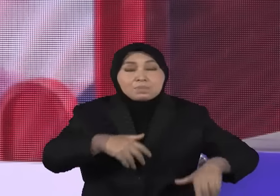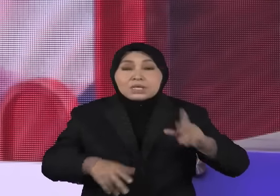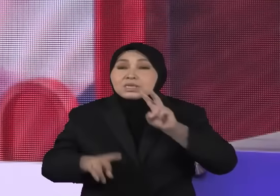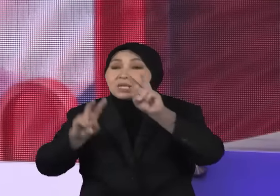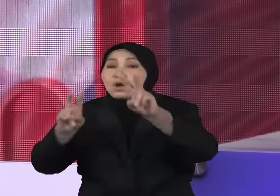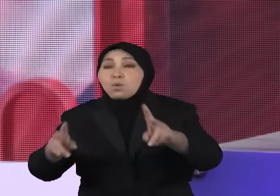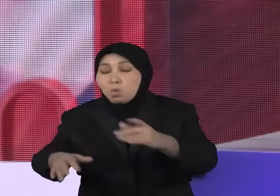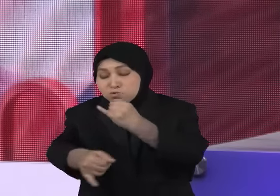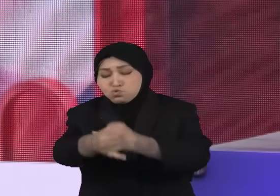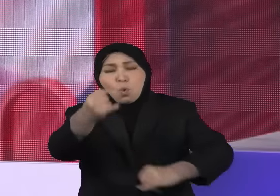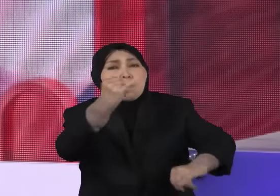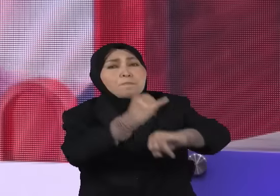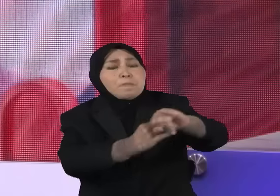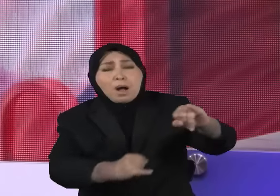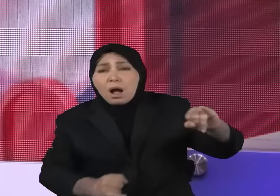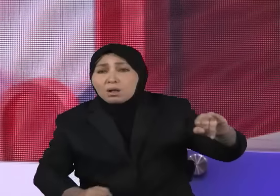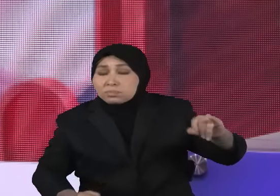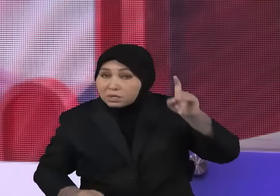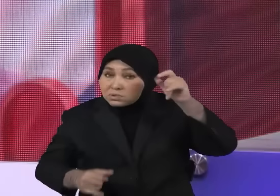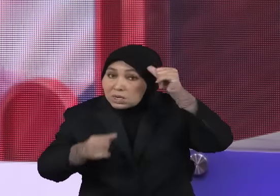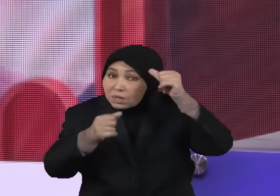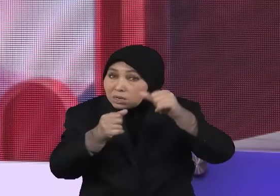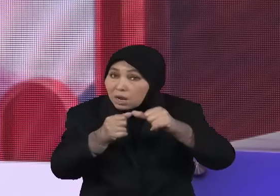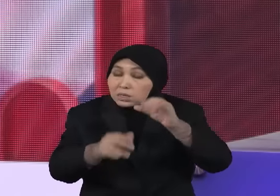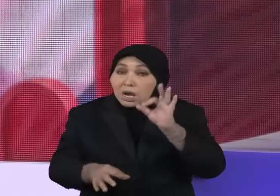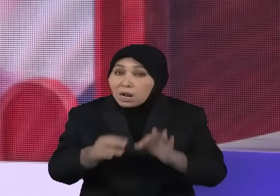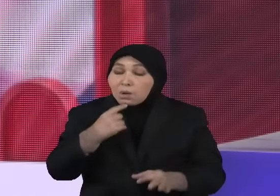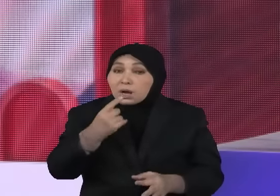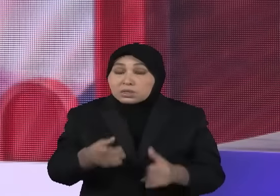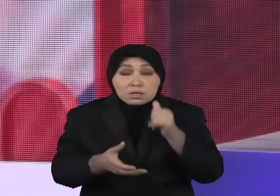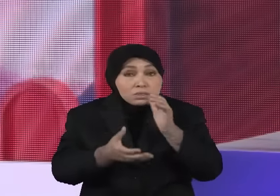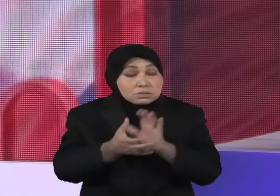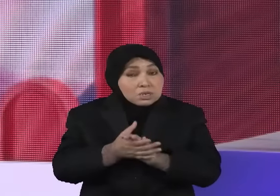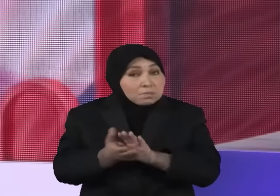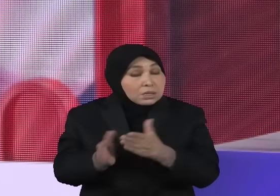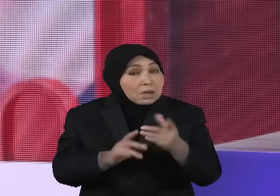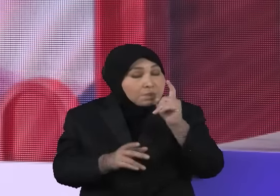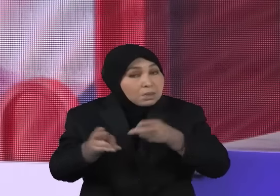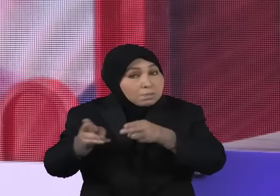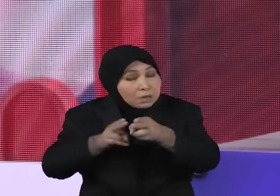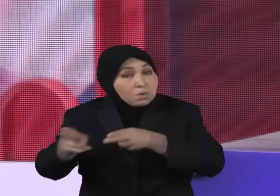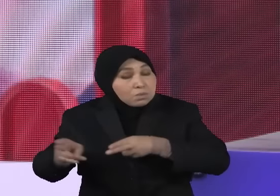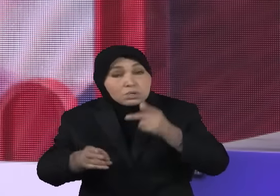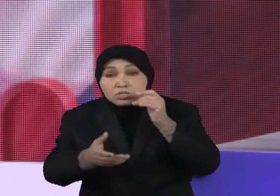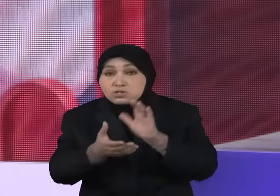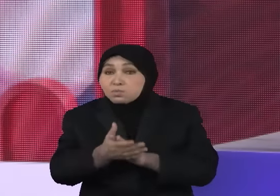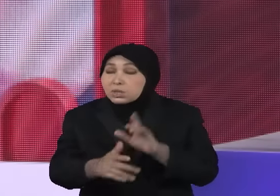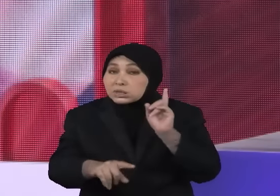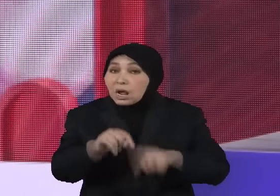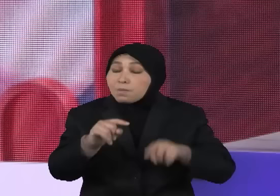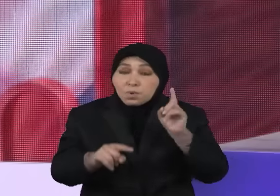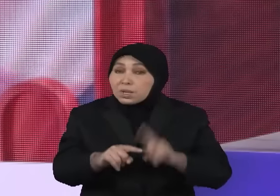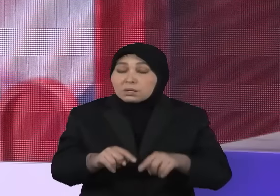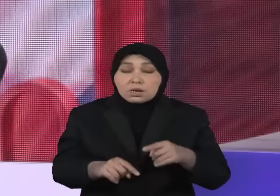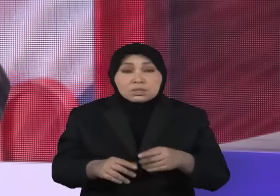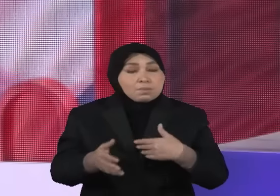tengok jubah, dia pergi ambil jubah. Kena ingat bahawa kalau katakan si isteri si mati perlu menguruskannya, si isterinya pun tidak boleh sekadar